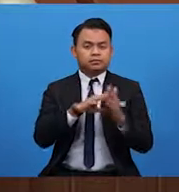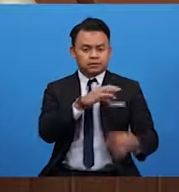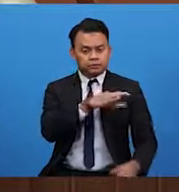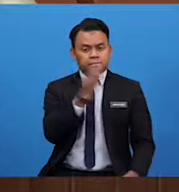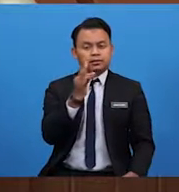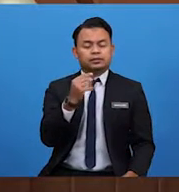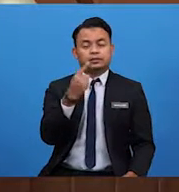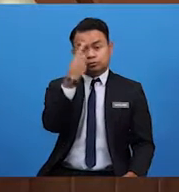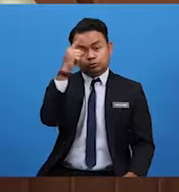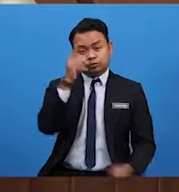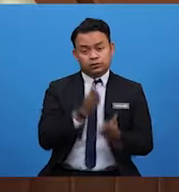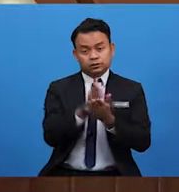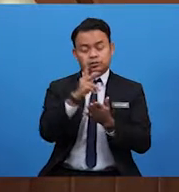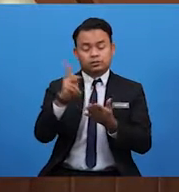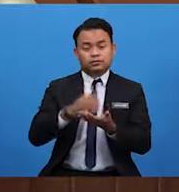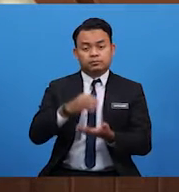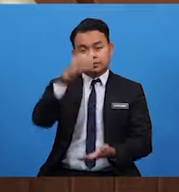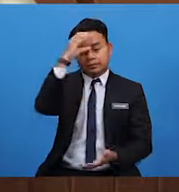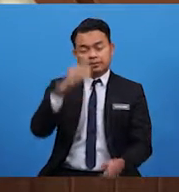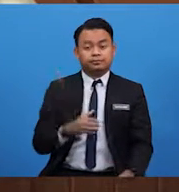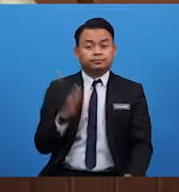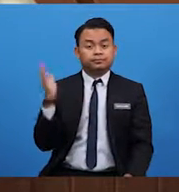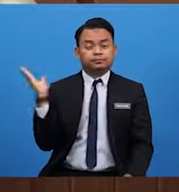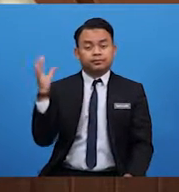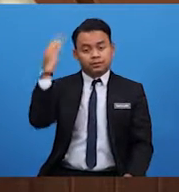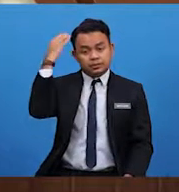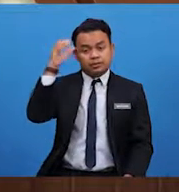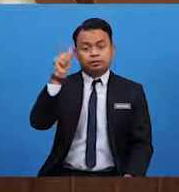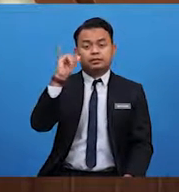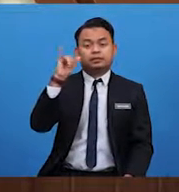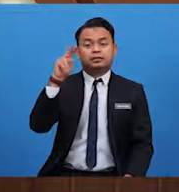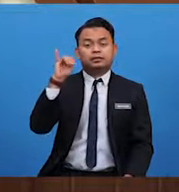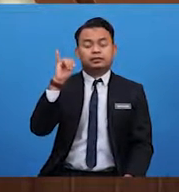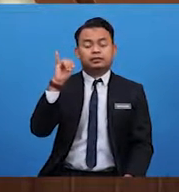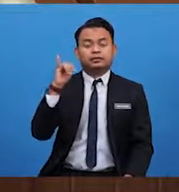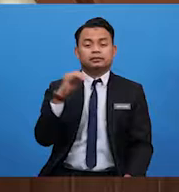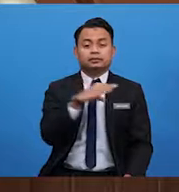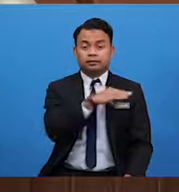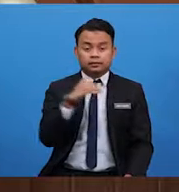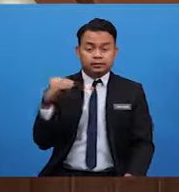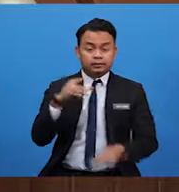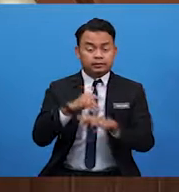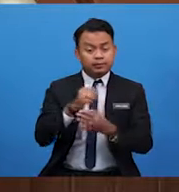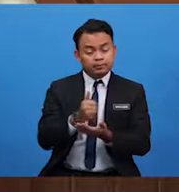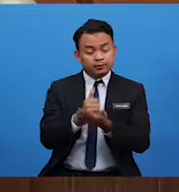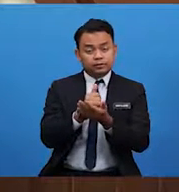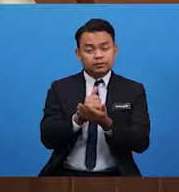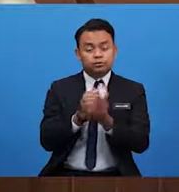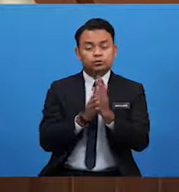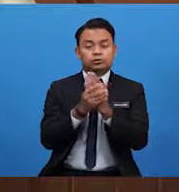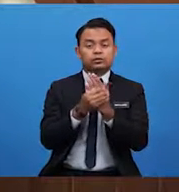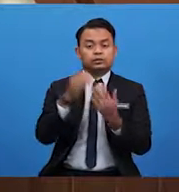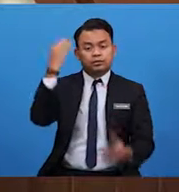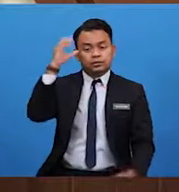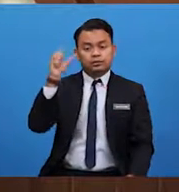pelajaran. Saya, Cikgu Aini Salbiah binti Mahidin dan Cikgu dibantu oleh Cikgu Saripah serta